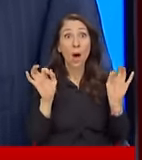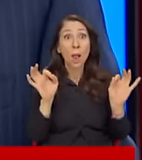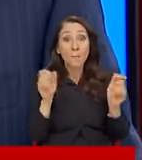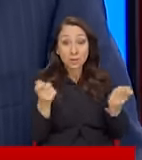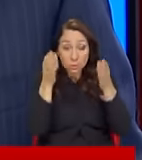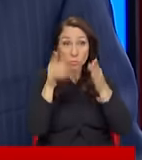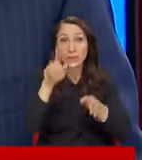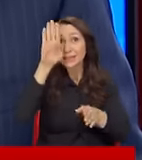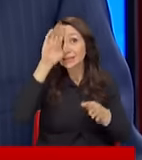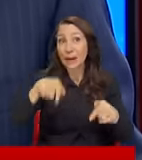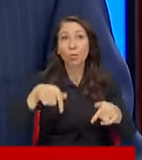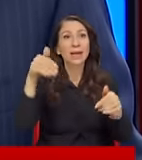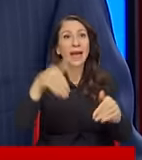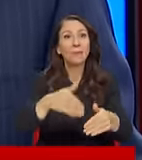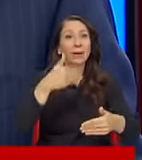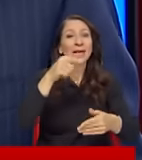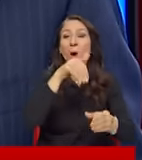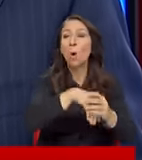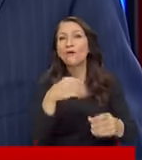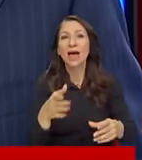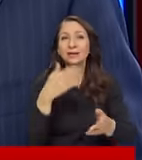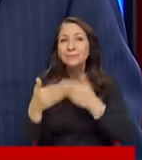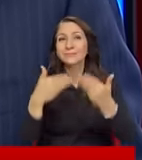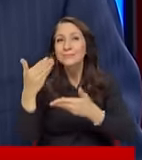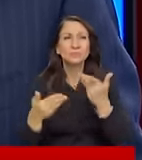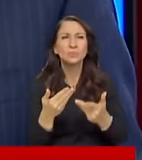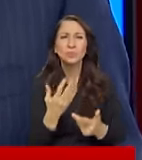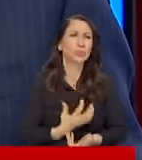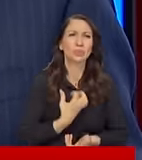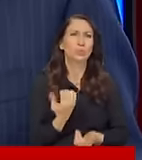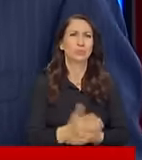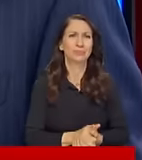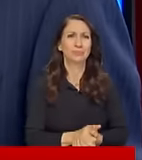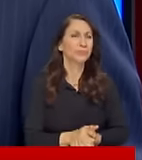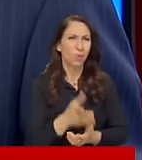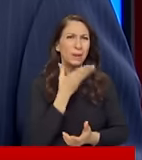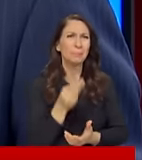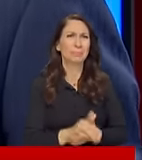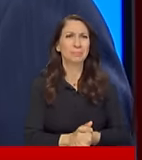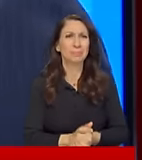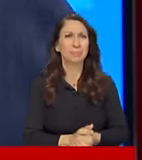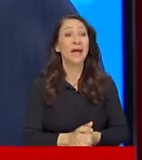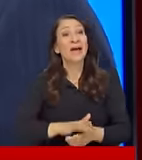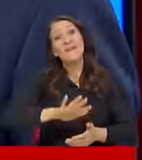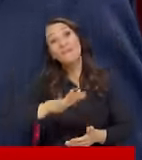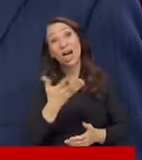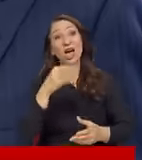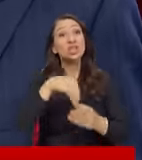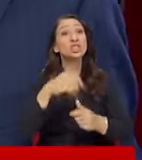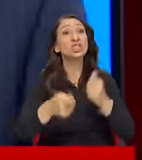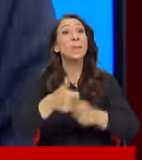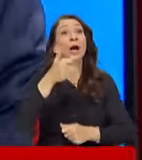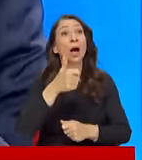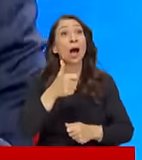Bunun İstanbul'da propaganda yapması hicap verici bir durum ya. Hicap duyulur. Yani bu ayıp. Veya İçişleri